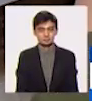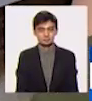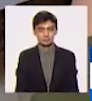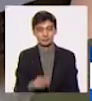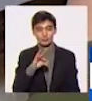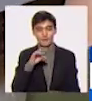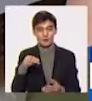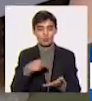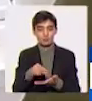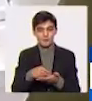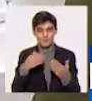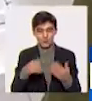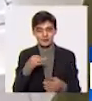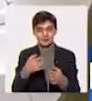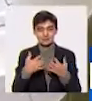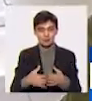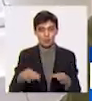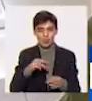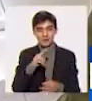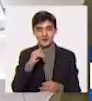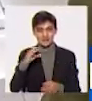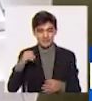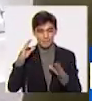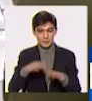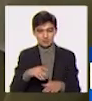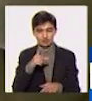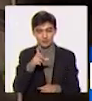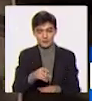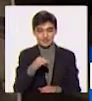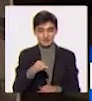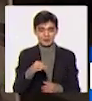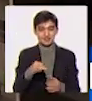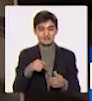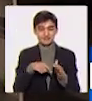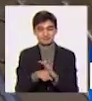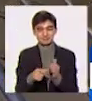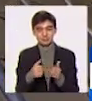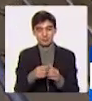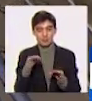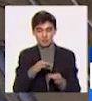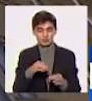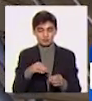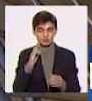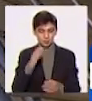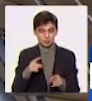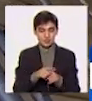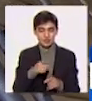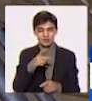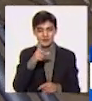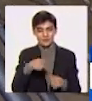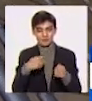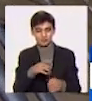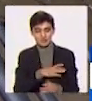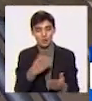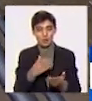Тауар алып болғаннан кейін есептесу сәтіде қасыдағы маман мен тұтынушының арасындағы жанама байланыс арқылы жүзеге асады. Яғни тұтынушы қай төлем